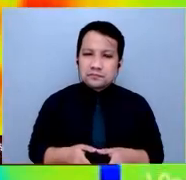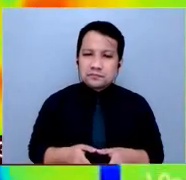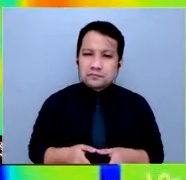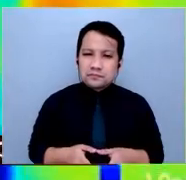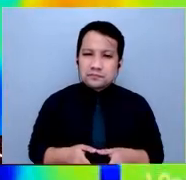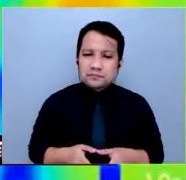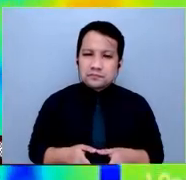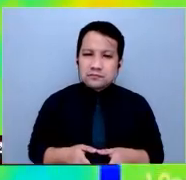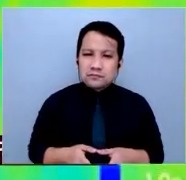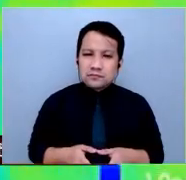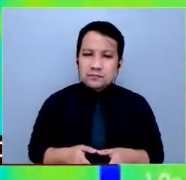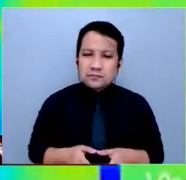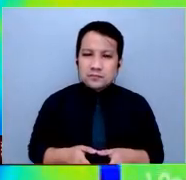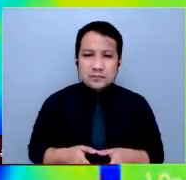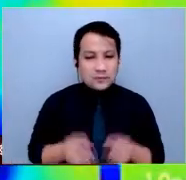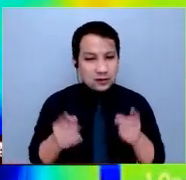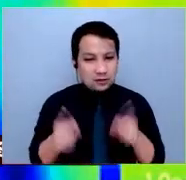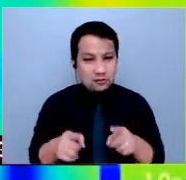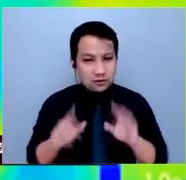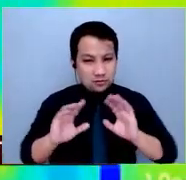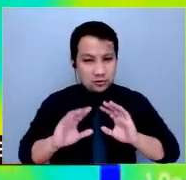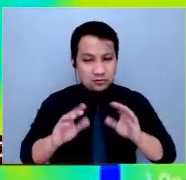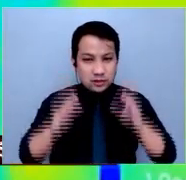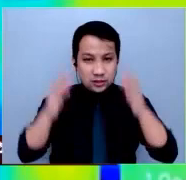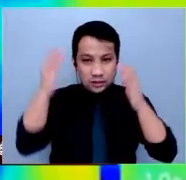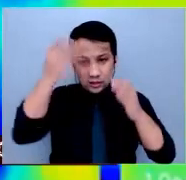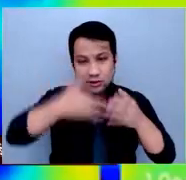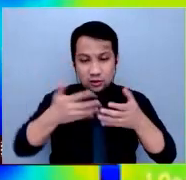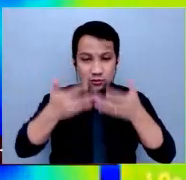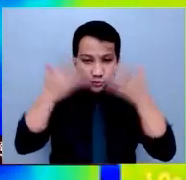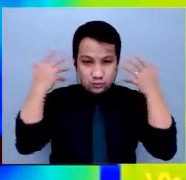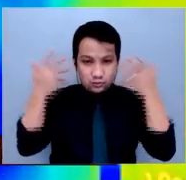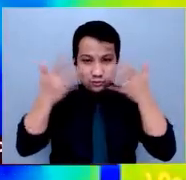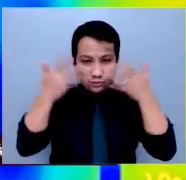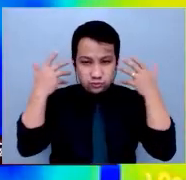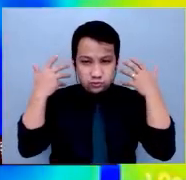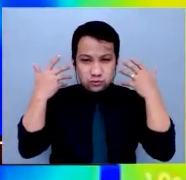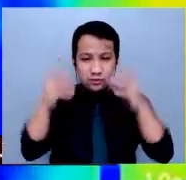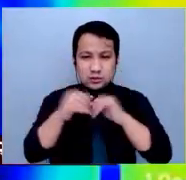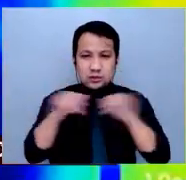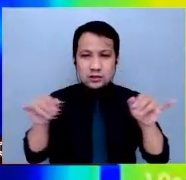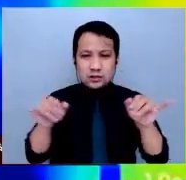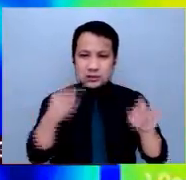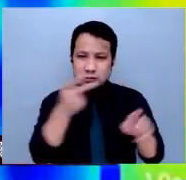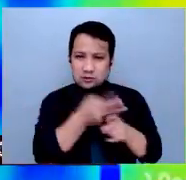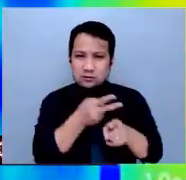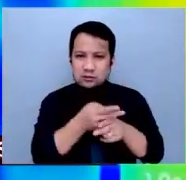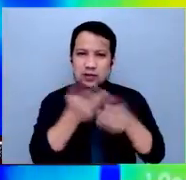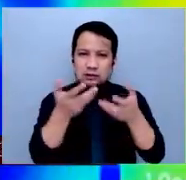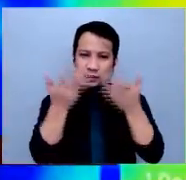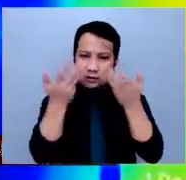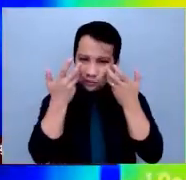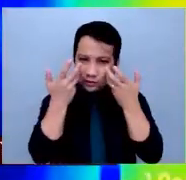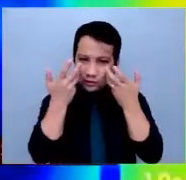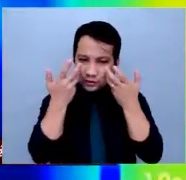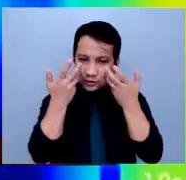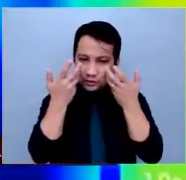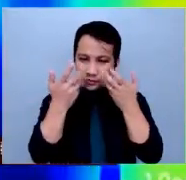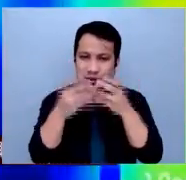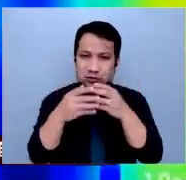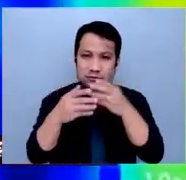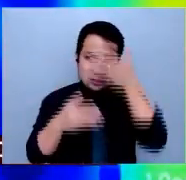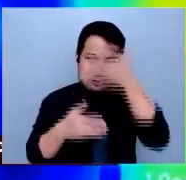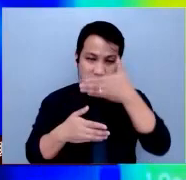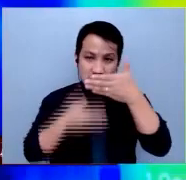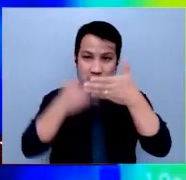Ang siste, tinutulak ng face shield ang hangin palayo pero may hangin pa rin naiiwan at napupunta sa pagitan ng face shield at